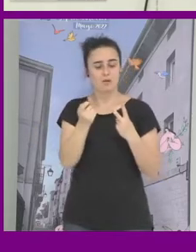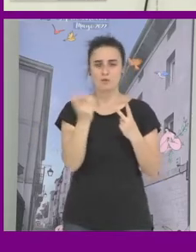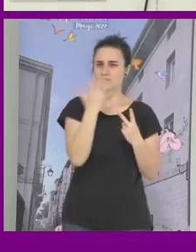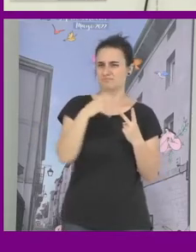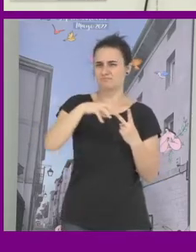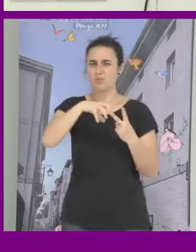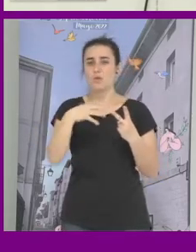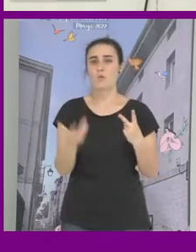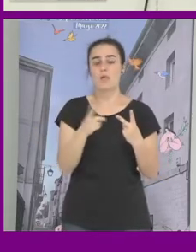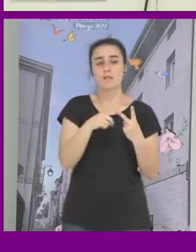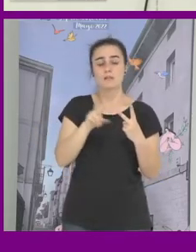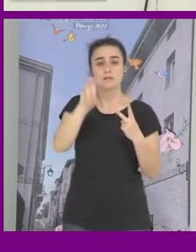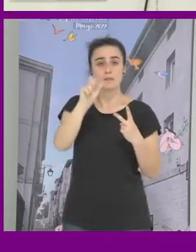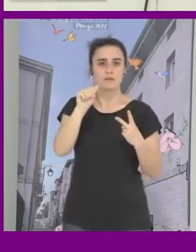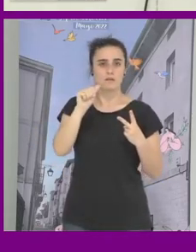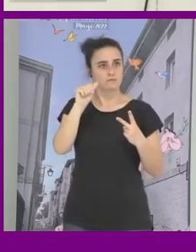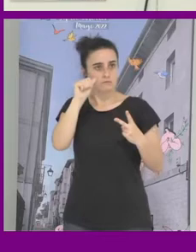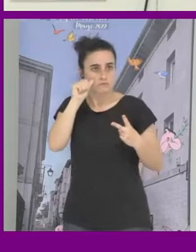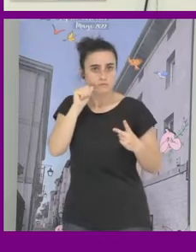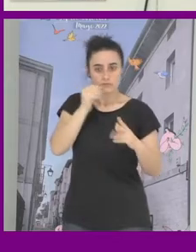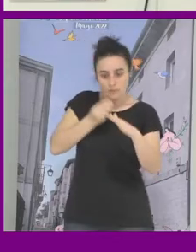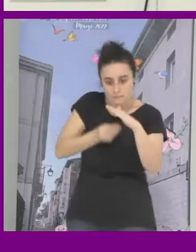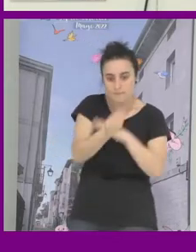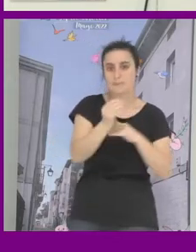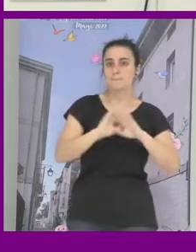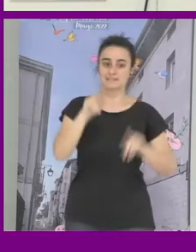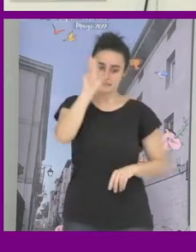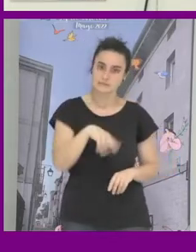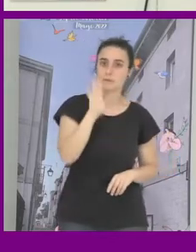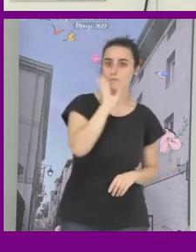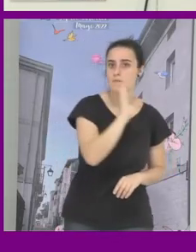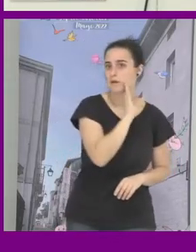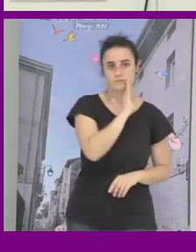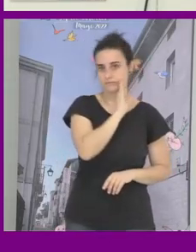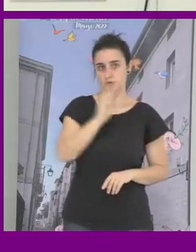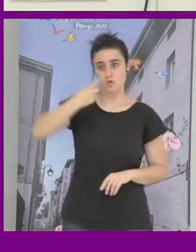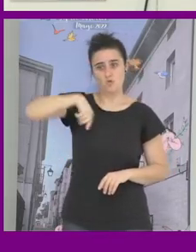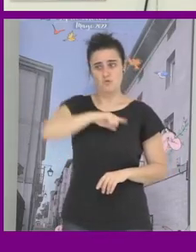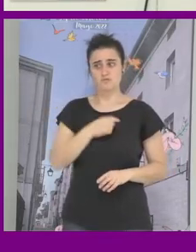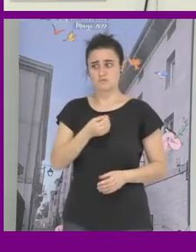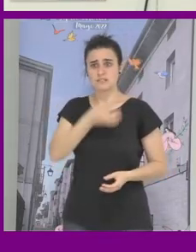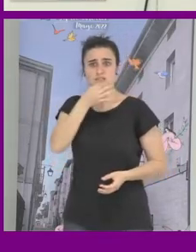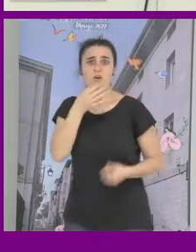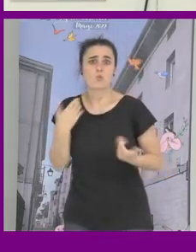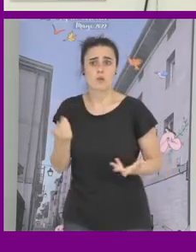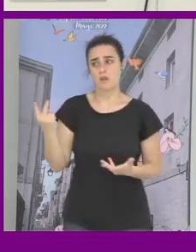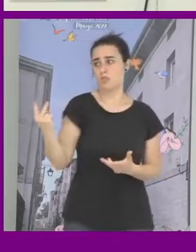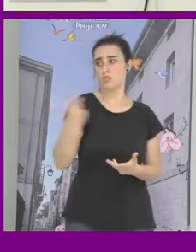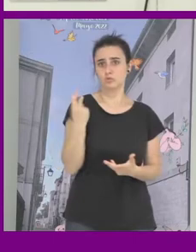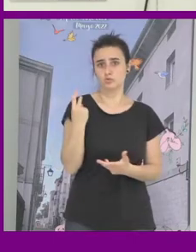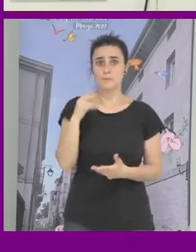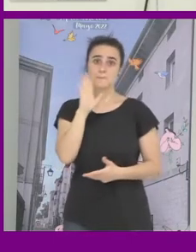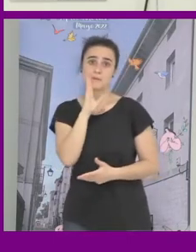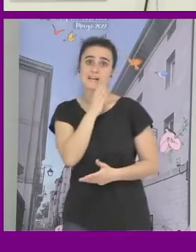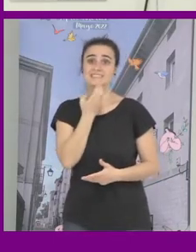ez? Haurdunaldia eta erditzaren zentralitatea eta gure diskurtsoa oro har da, ba, biok garela amak, bi ama boio baldin